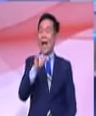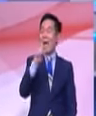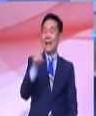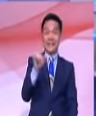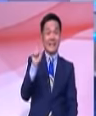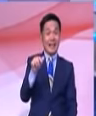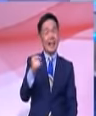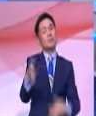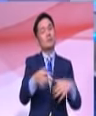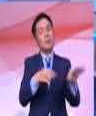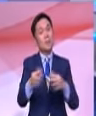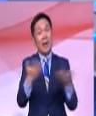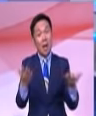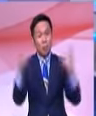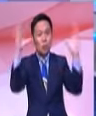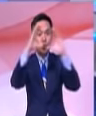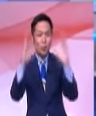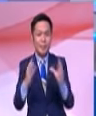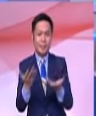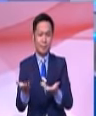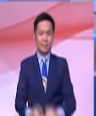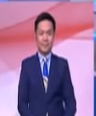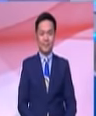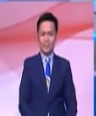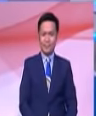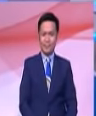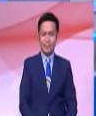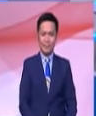Nazmi Azmi. Silakan.